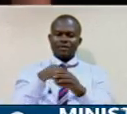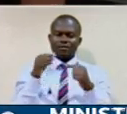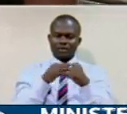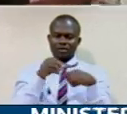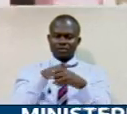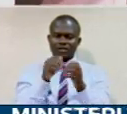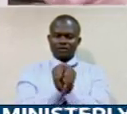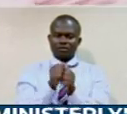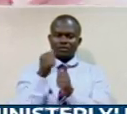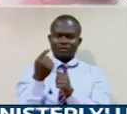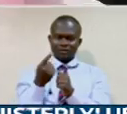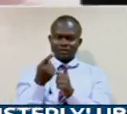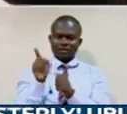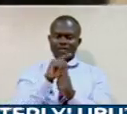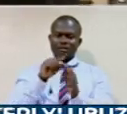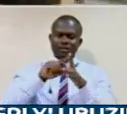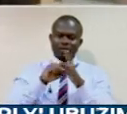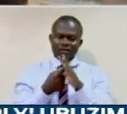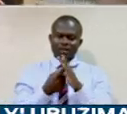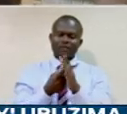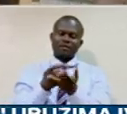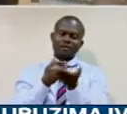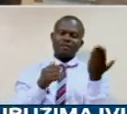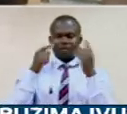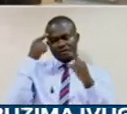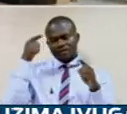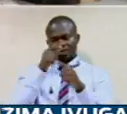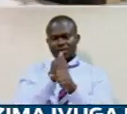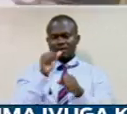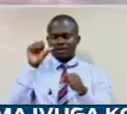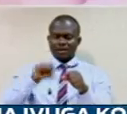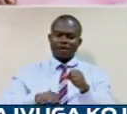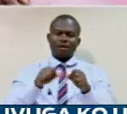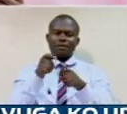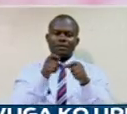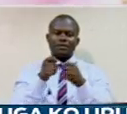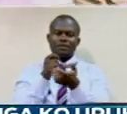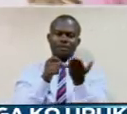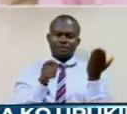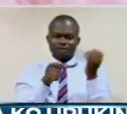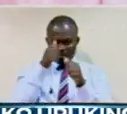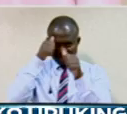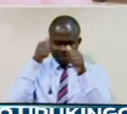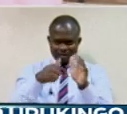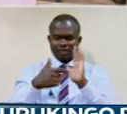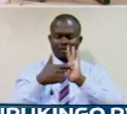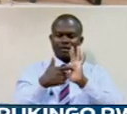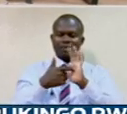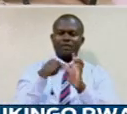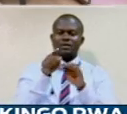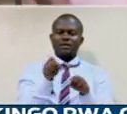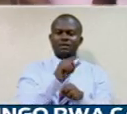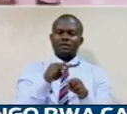muri 11. Icyaha cyahereweho ni icyaha cy'ubugambanyi bugamije kugirira nabi ubutegetsi buriho. Aha urukiko rugendeye ku bimenyetso byagaragajwe